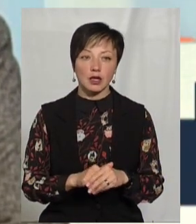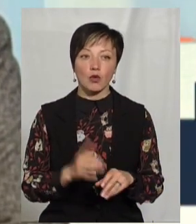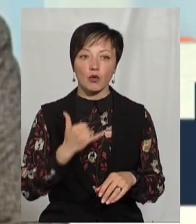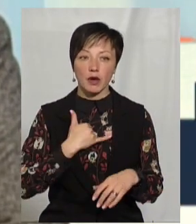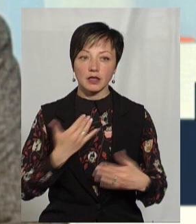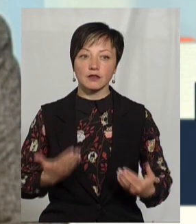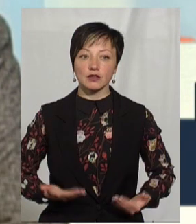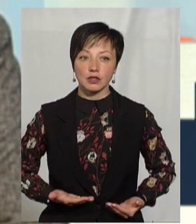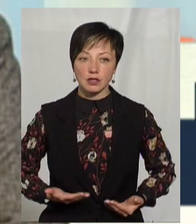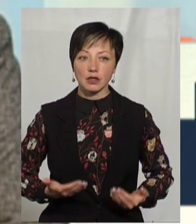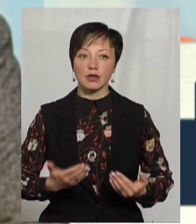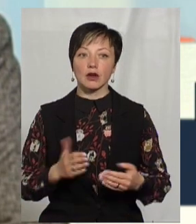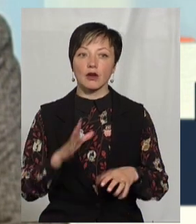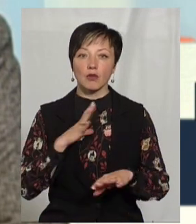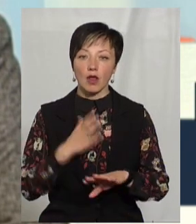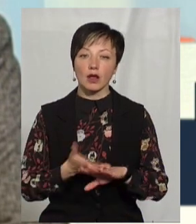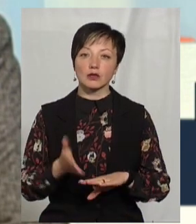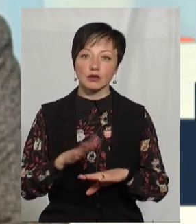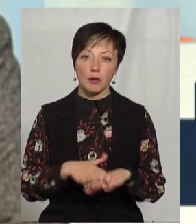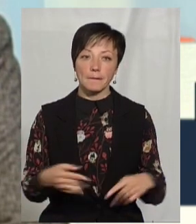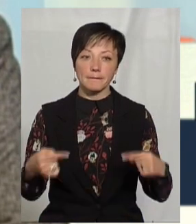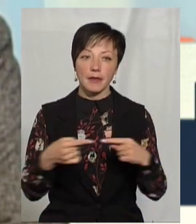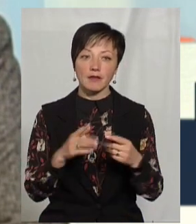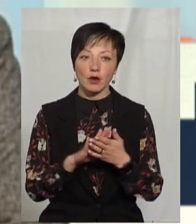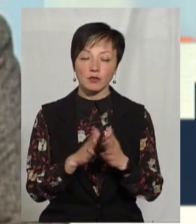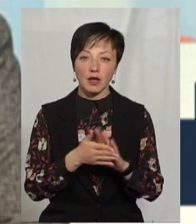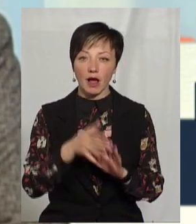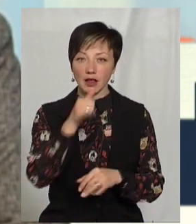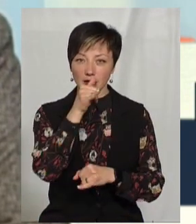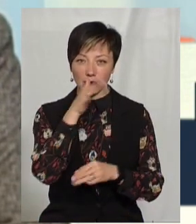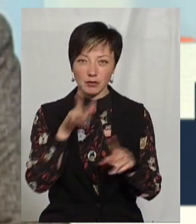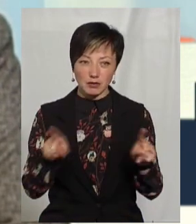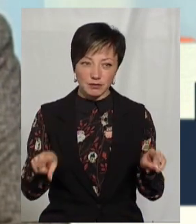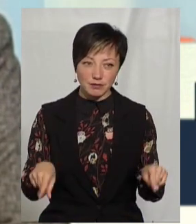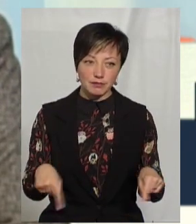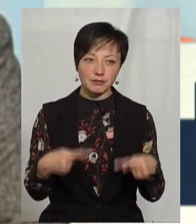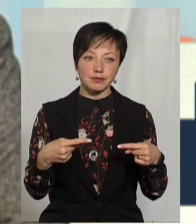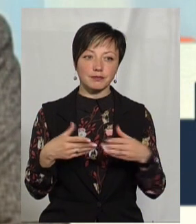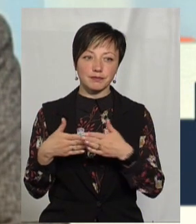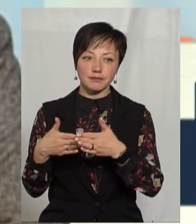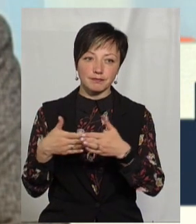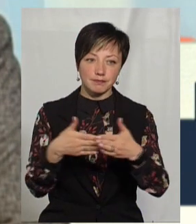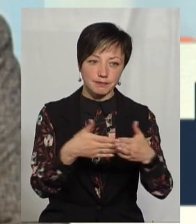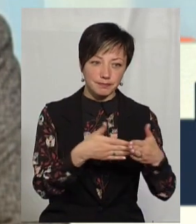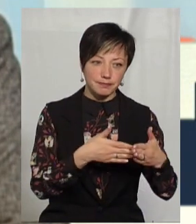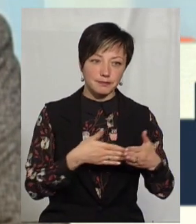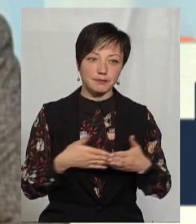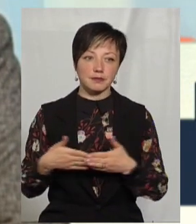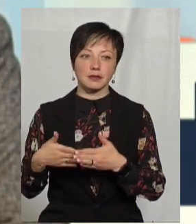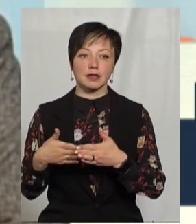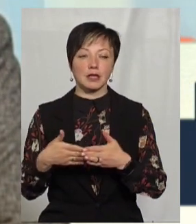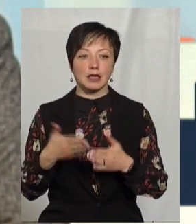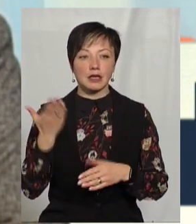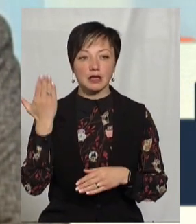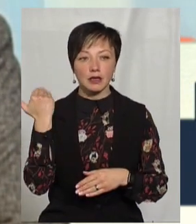мене в житті прийшло скрута, певні обставини, з яких я не міг, не мав виходу, скажімо так. От. На